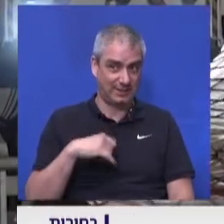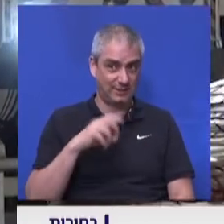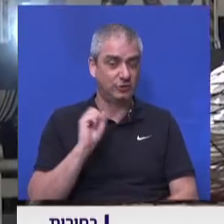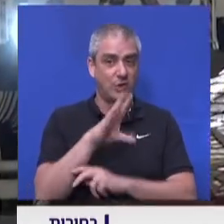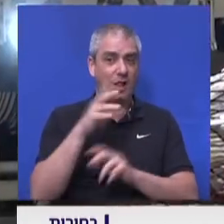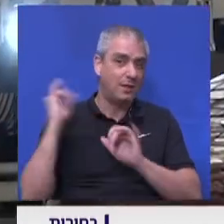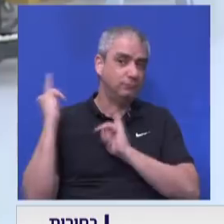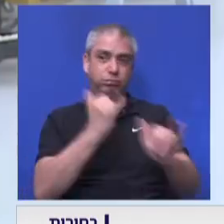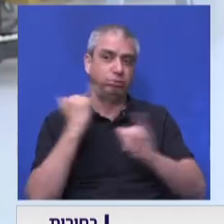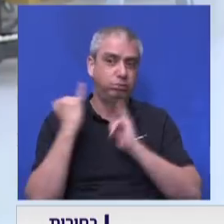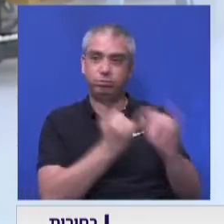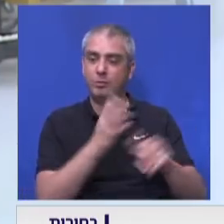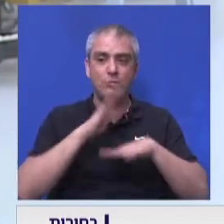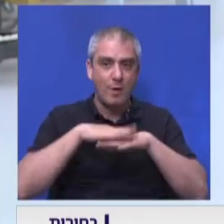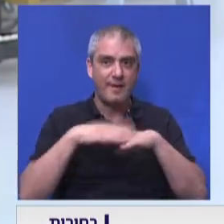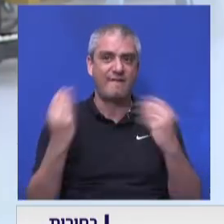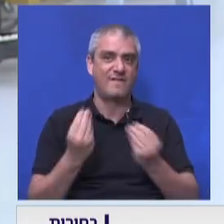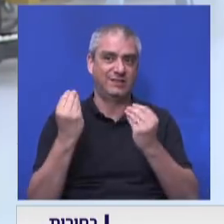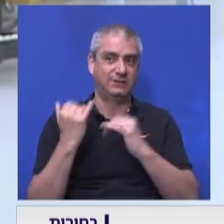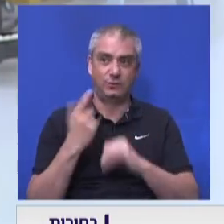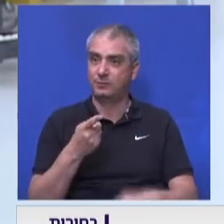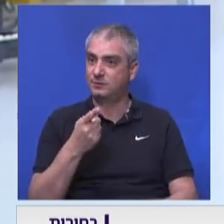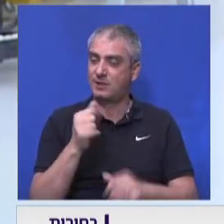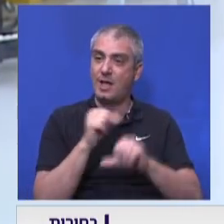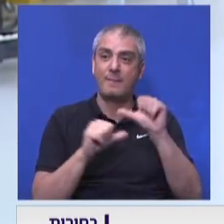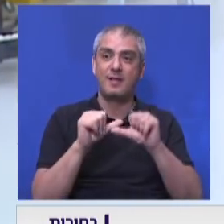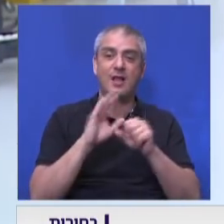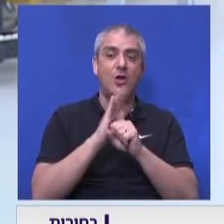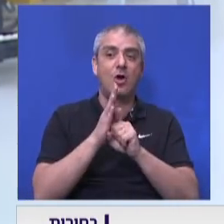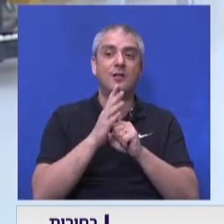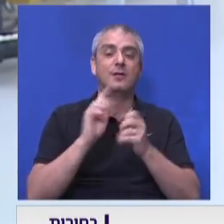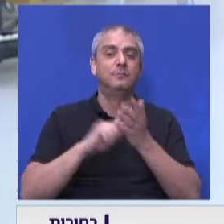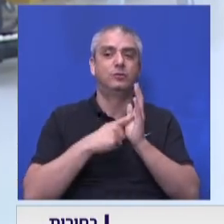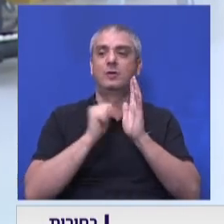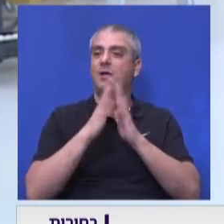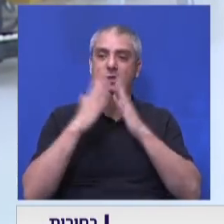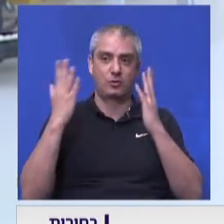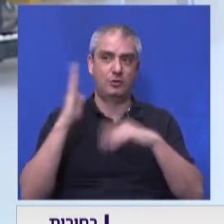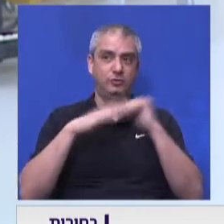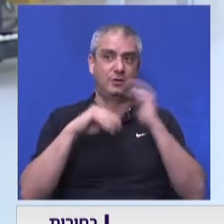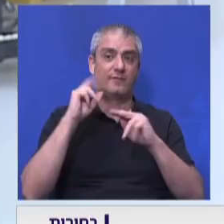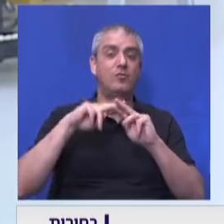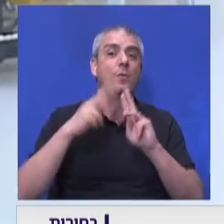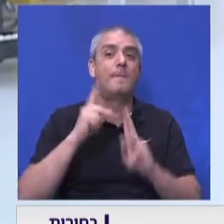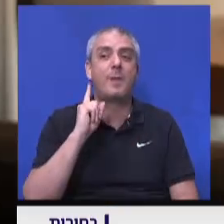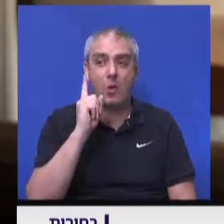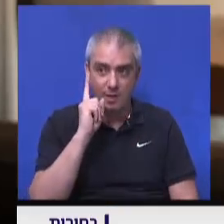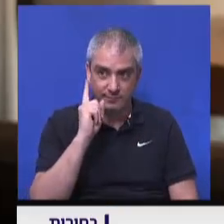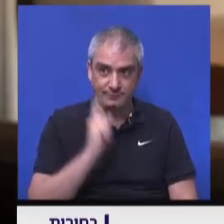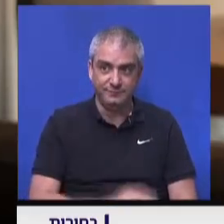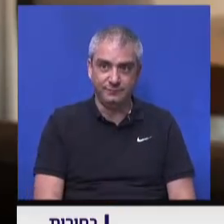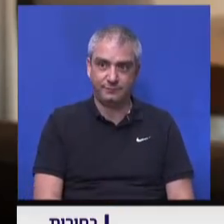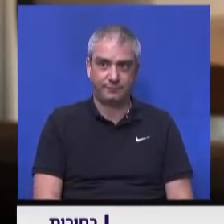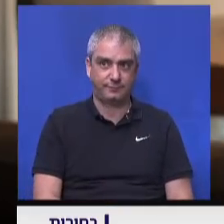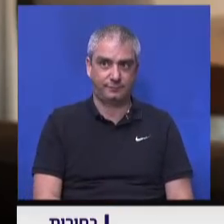של מומחים וציוד. This is the best and the biggest dedicated coronavirus lab ever built in the entire world.